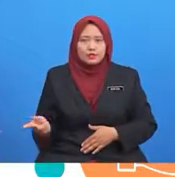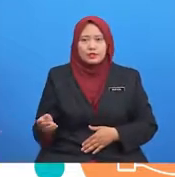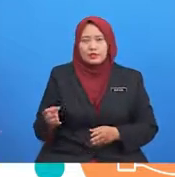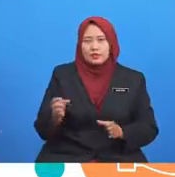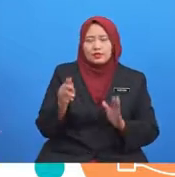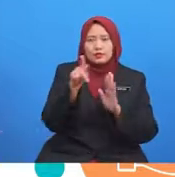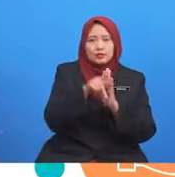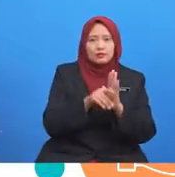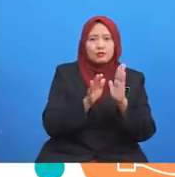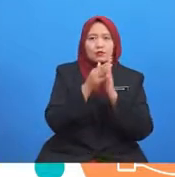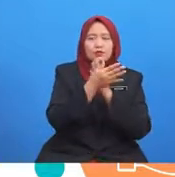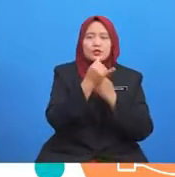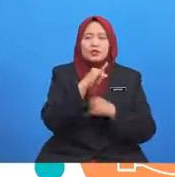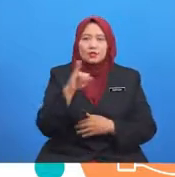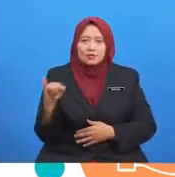produk.